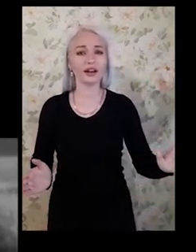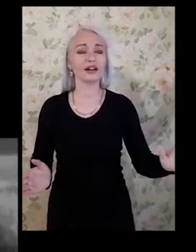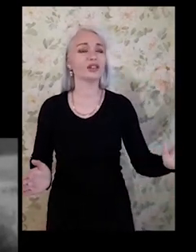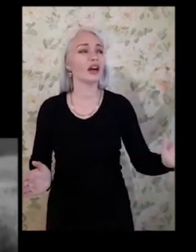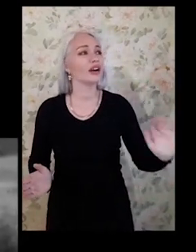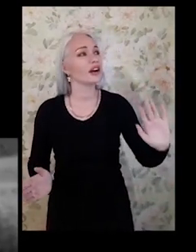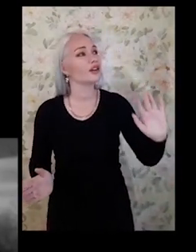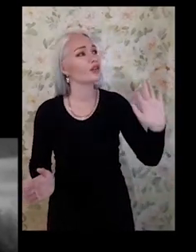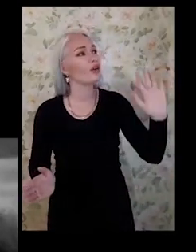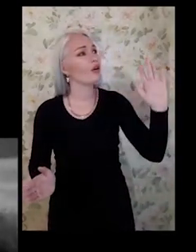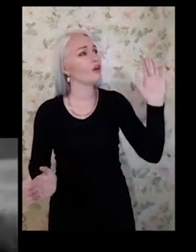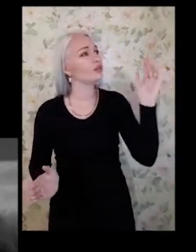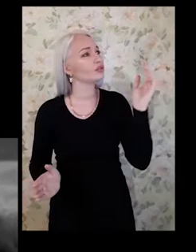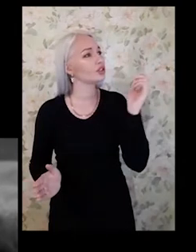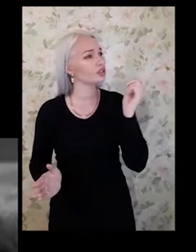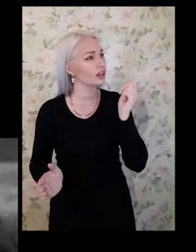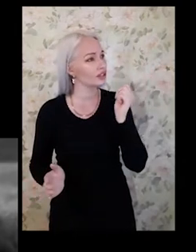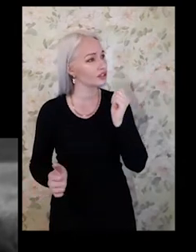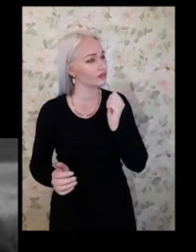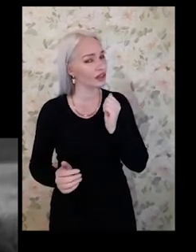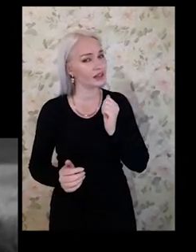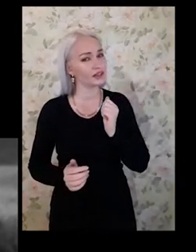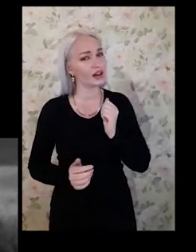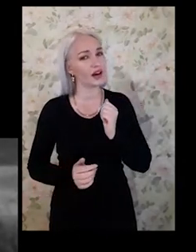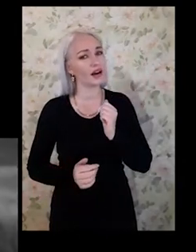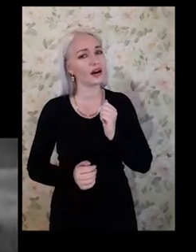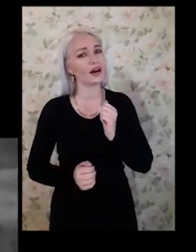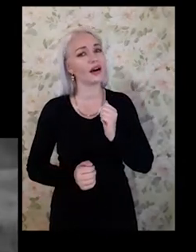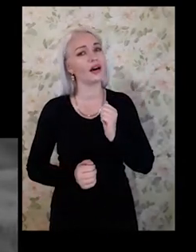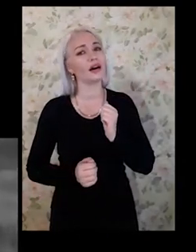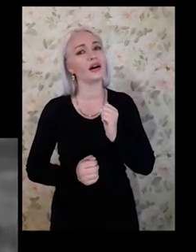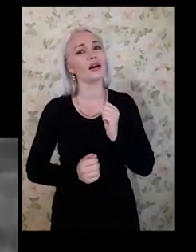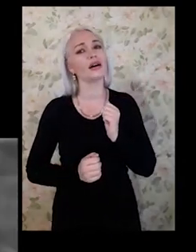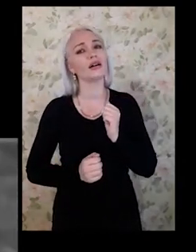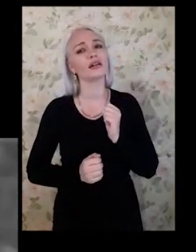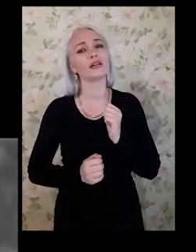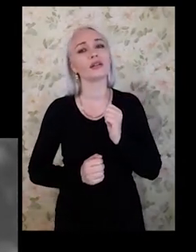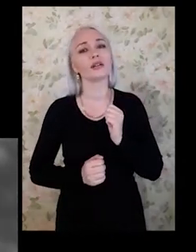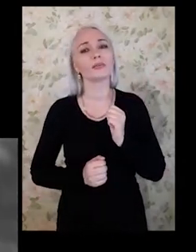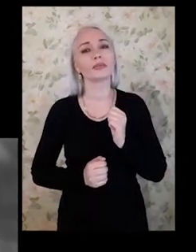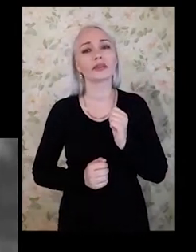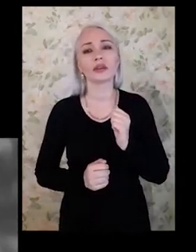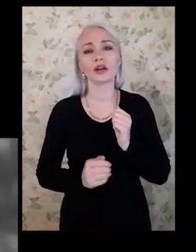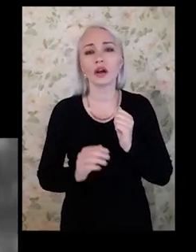Много лет, как кончилась война,